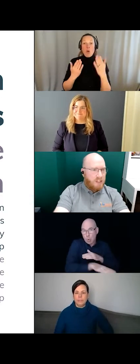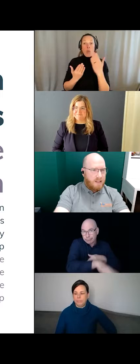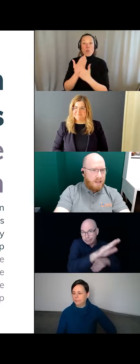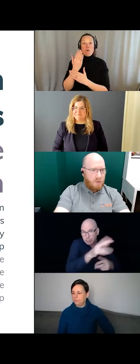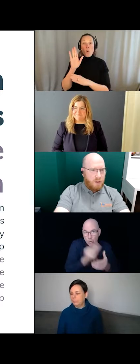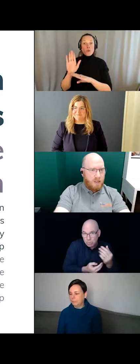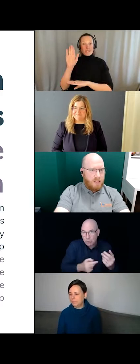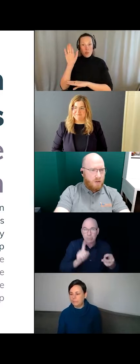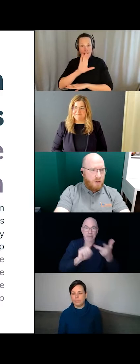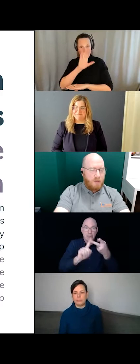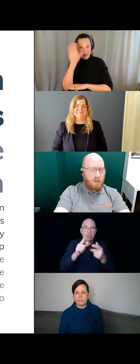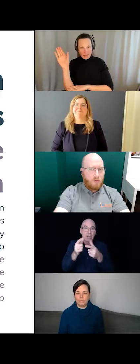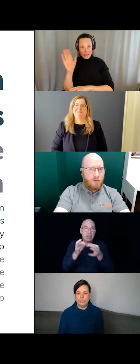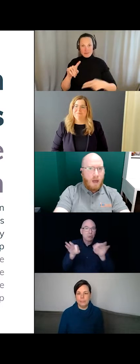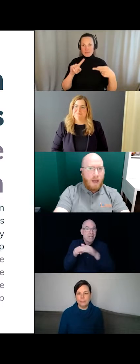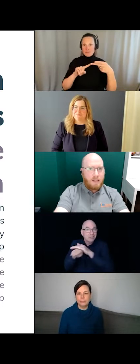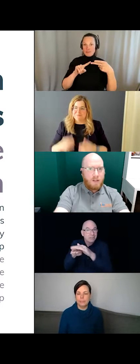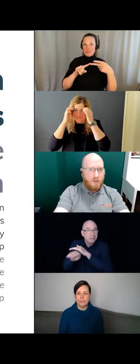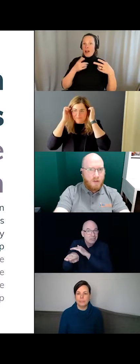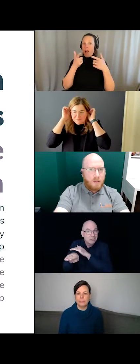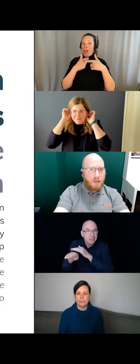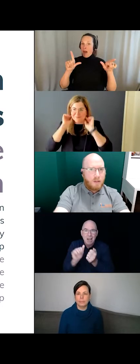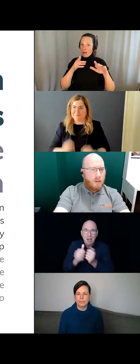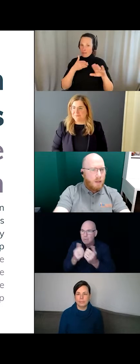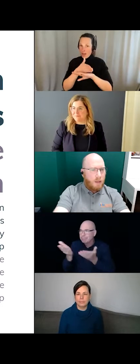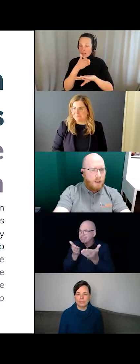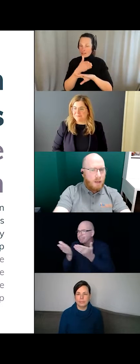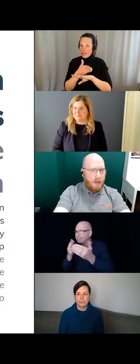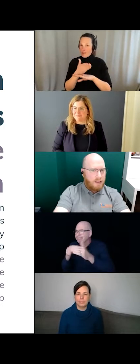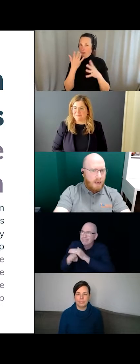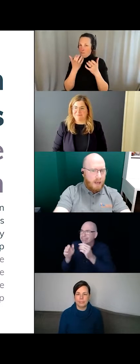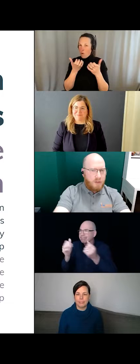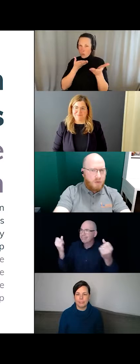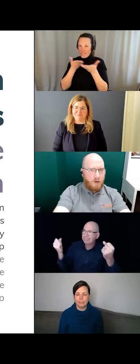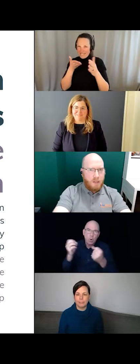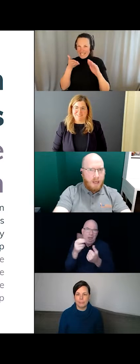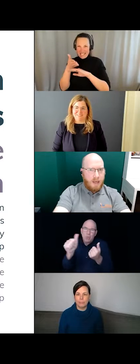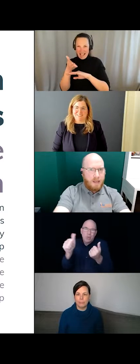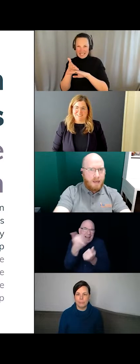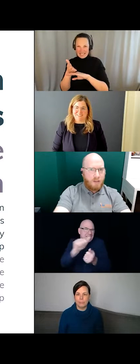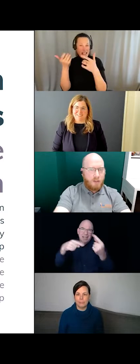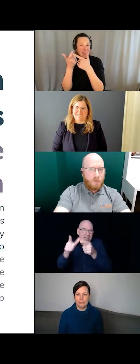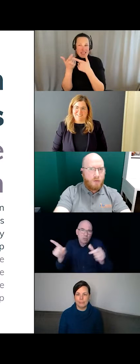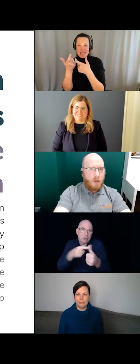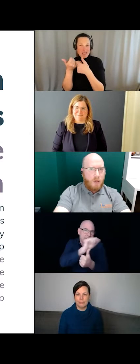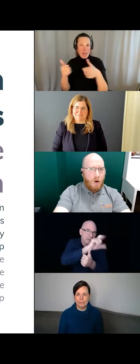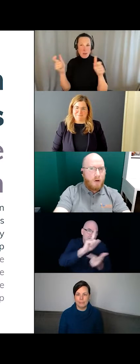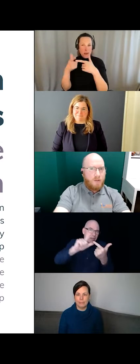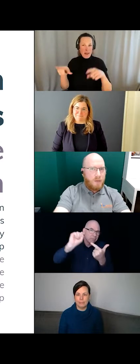les nouveaux et les citoyens canadiens. L'accès des langues, à quoi on essaie d'avoir accès aux